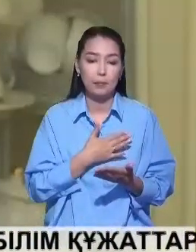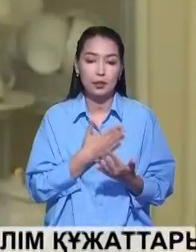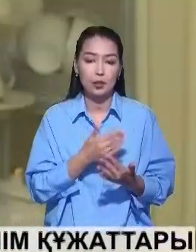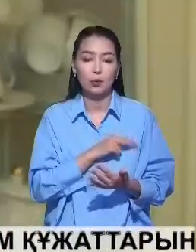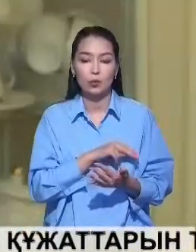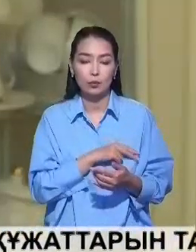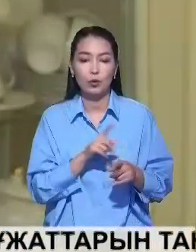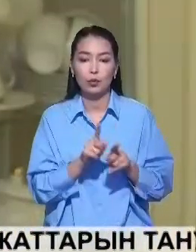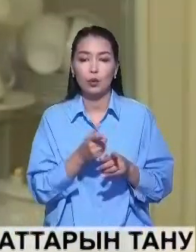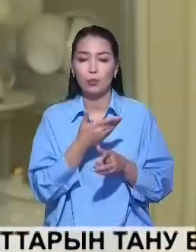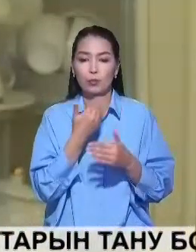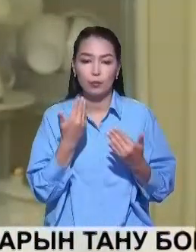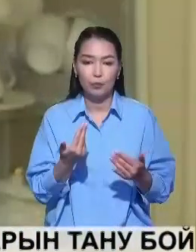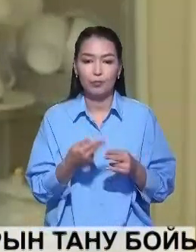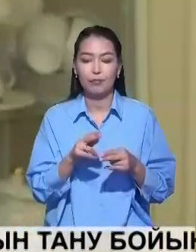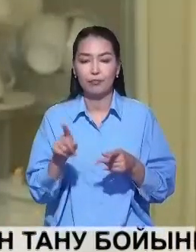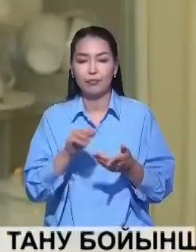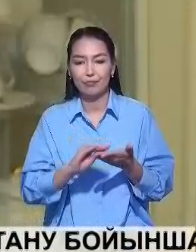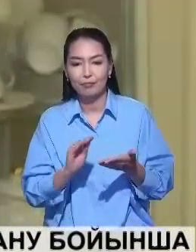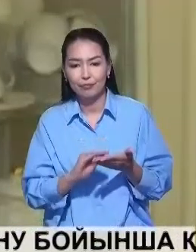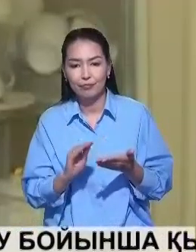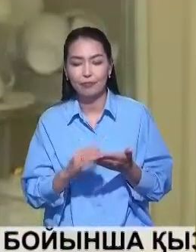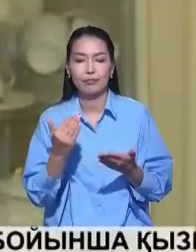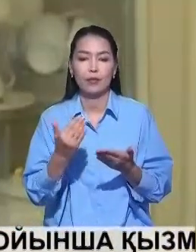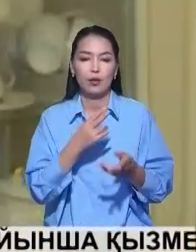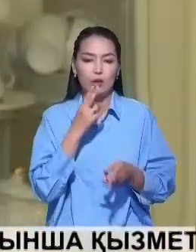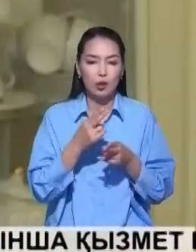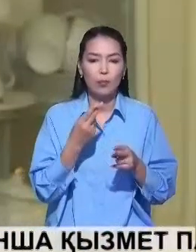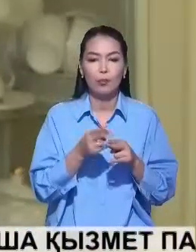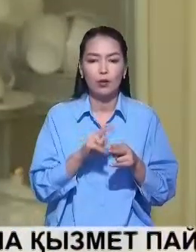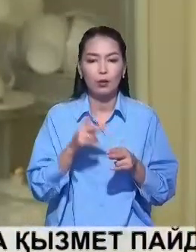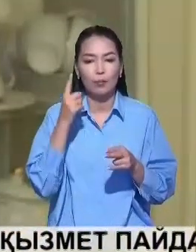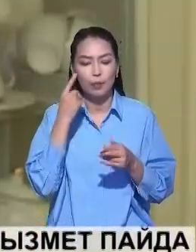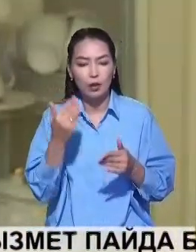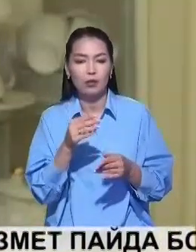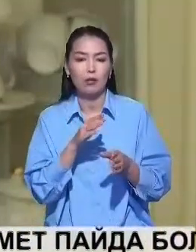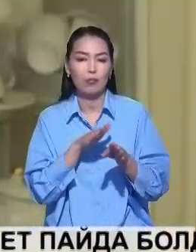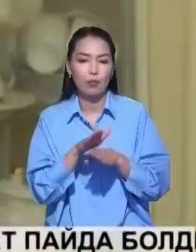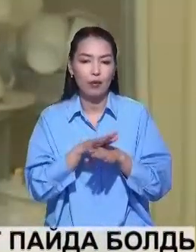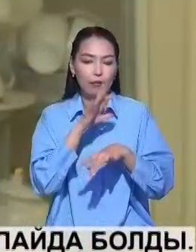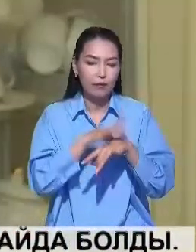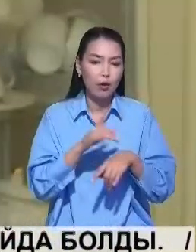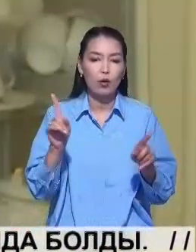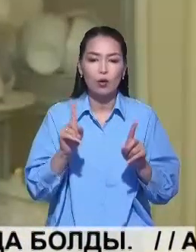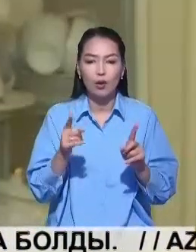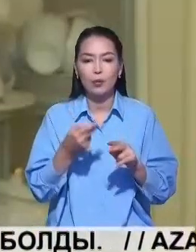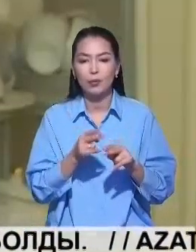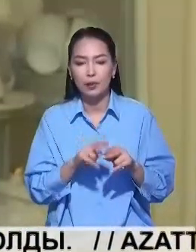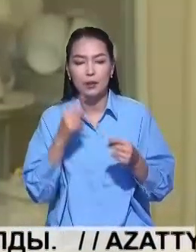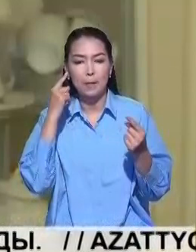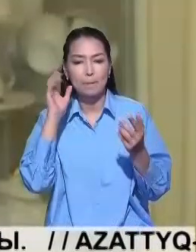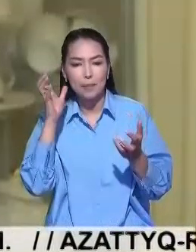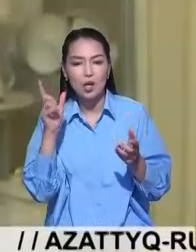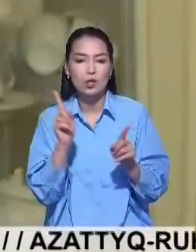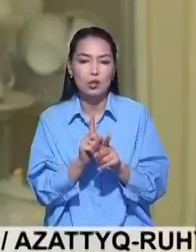ондай жоқ. Оны хаттамаға сен әрбір жағдайды. Сол жерде мысалы адам қайтыс болып жатса, оны ағайындар бар. Тағы басқа психологиялық жағдайдың